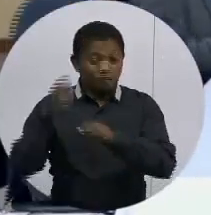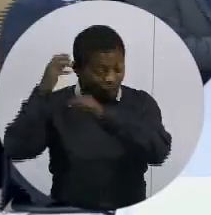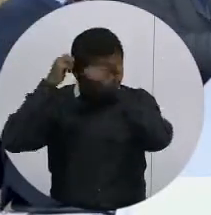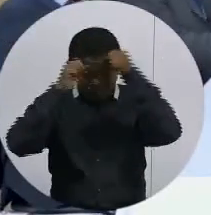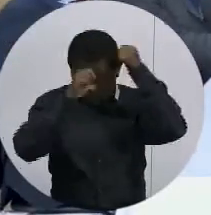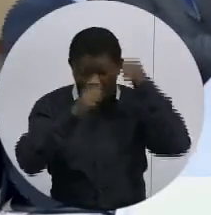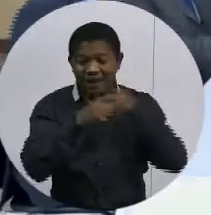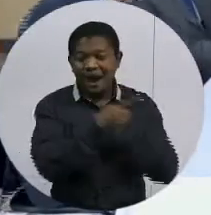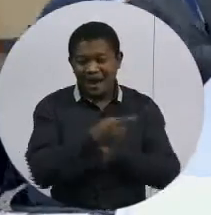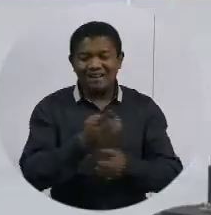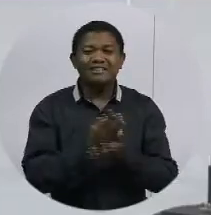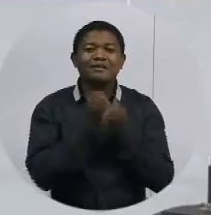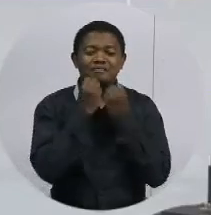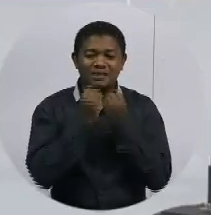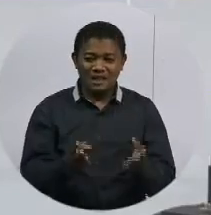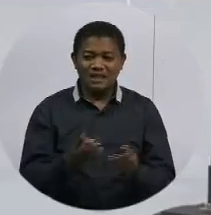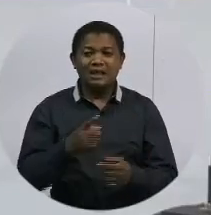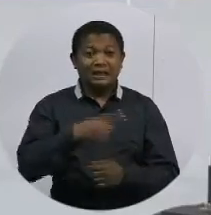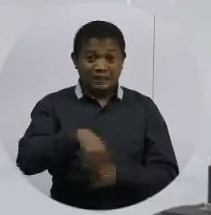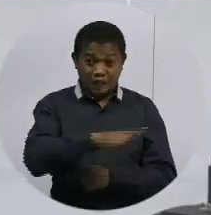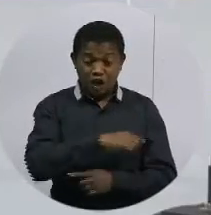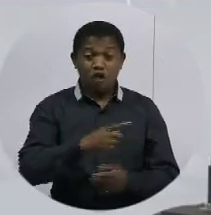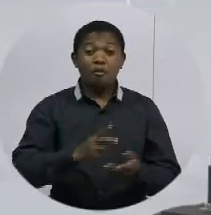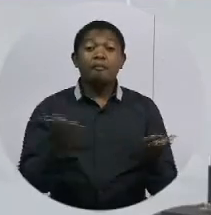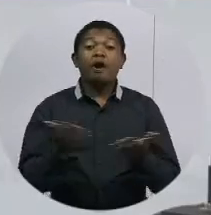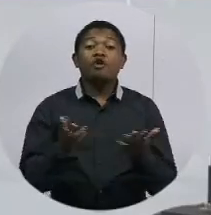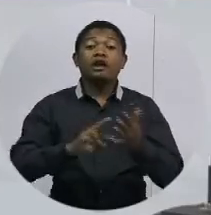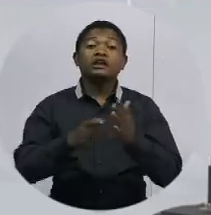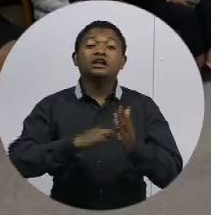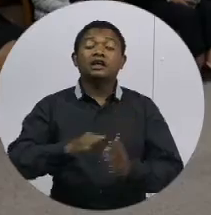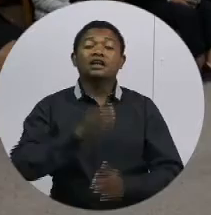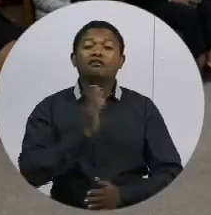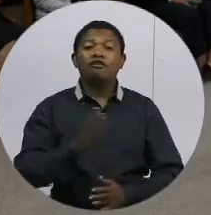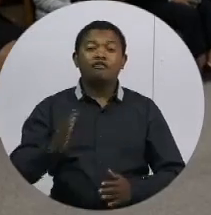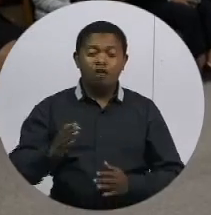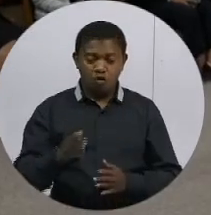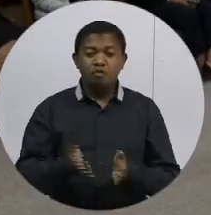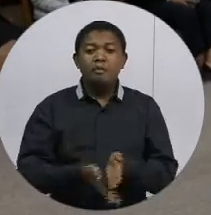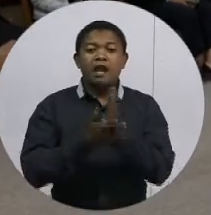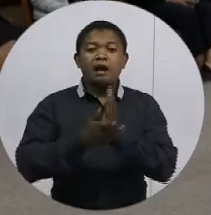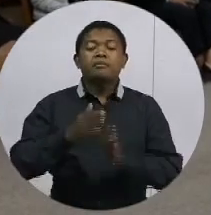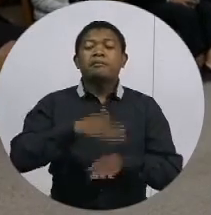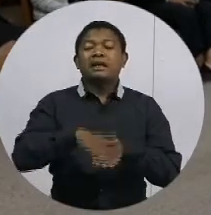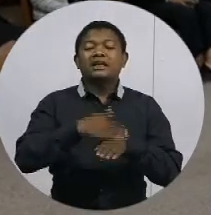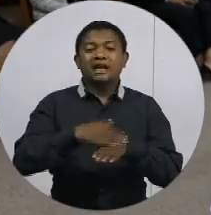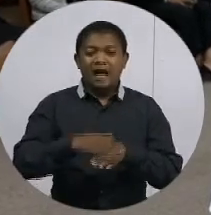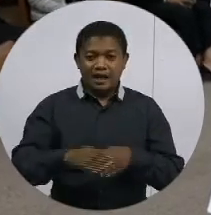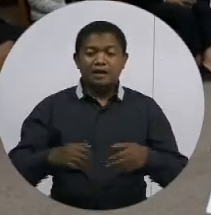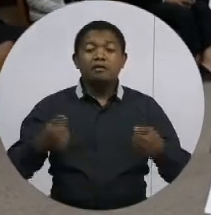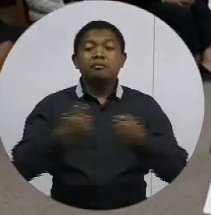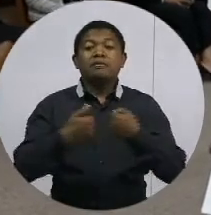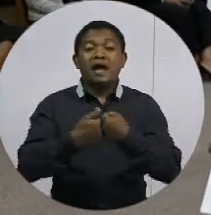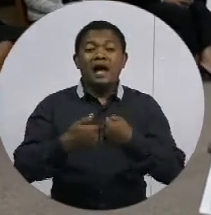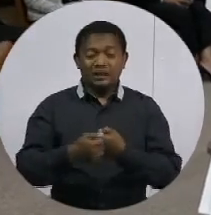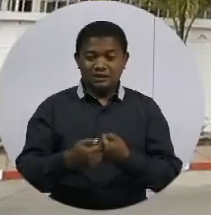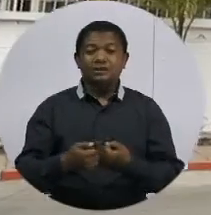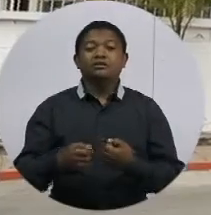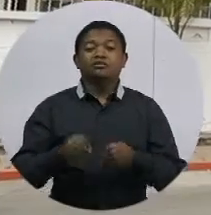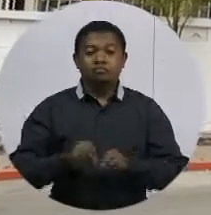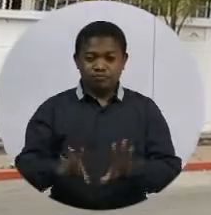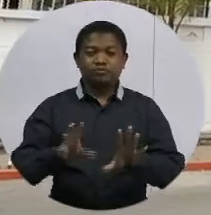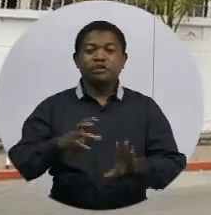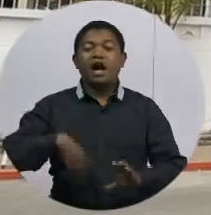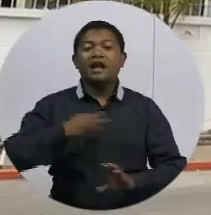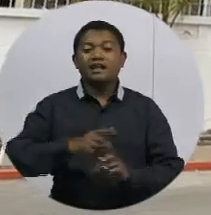fa manomana tetikasa vaovao anampianan'i Madagasikara eo amin'ny sehatry ny ady atao amin'ny arety mifindra indrindra ny ady amin'ny